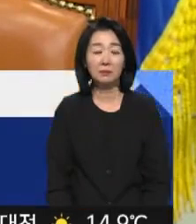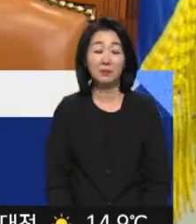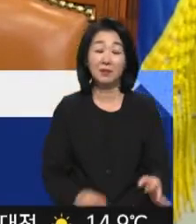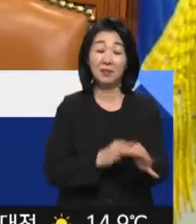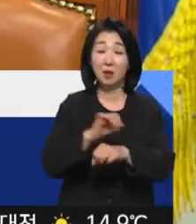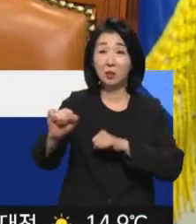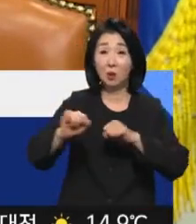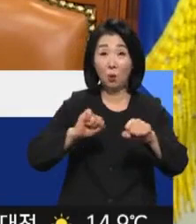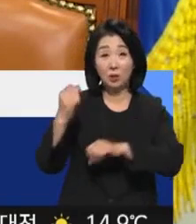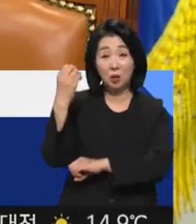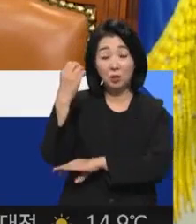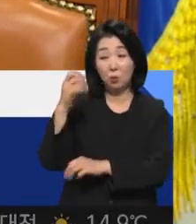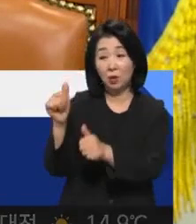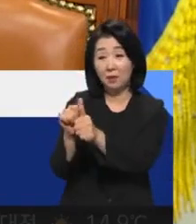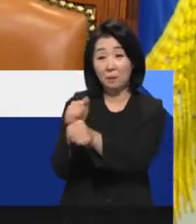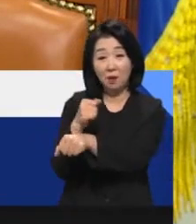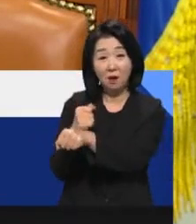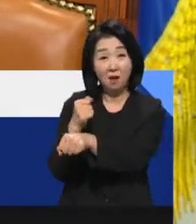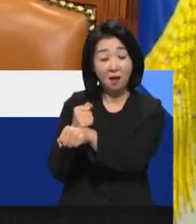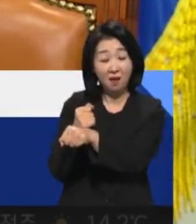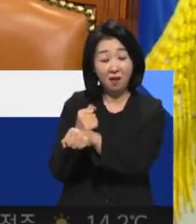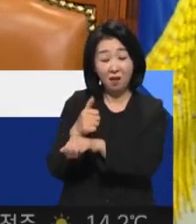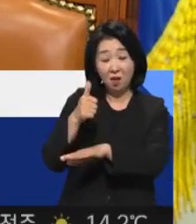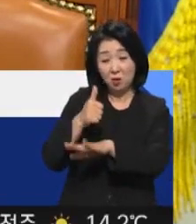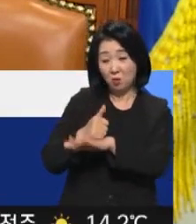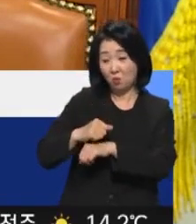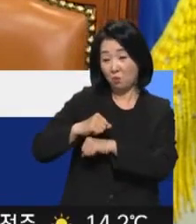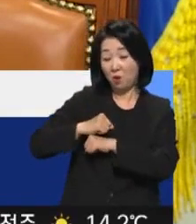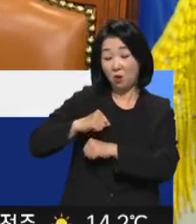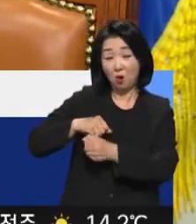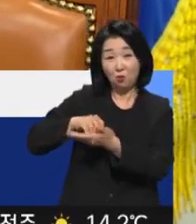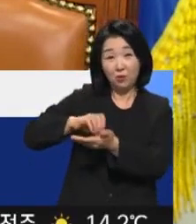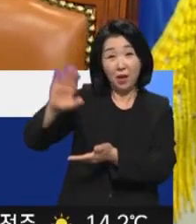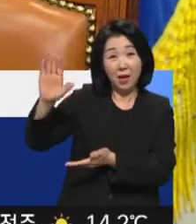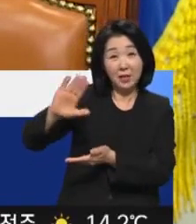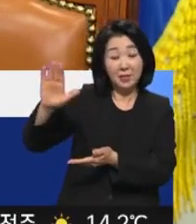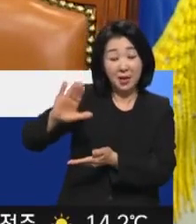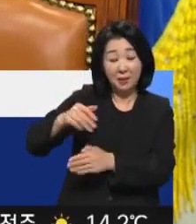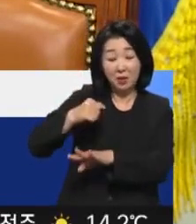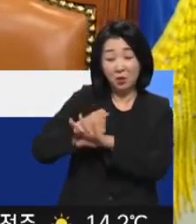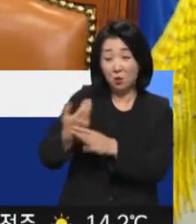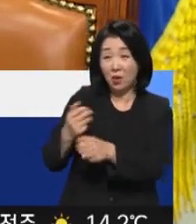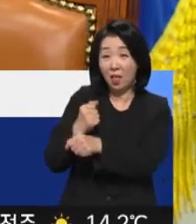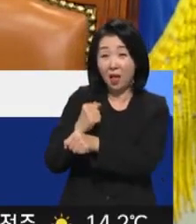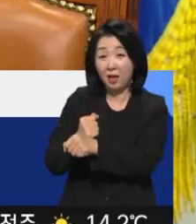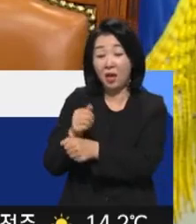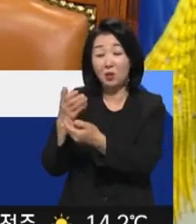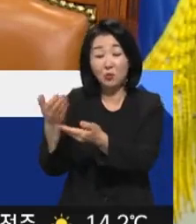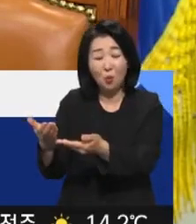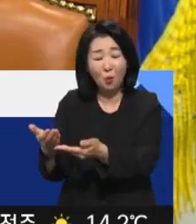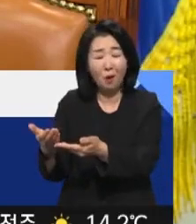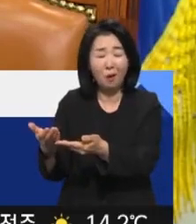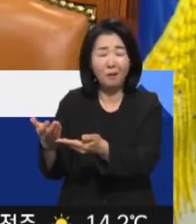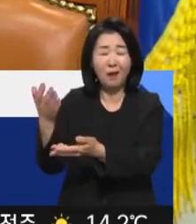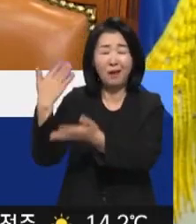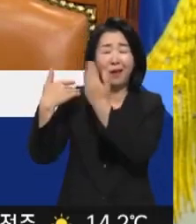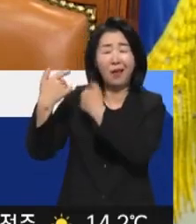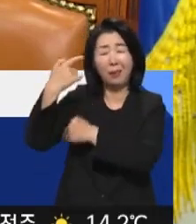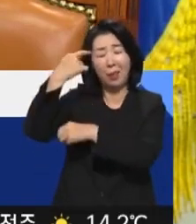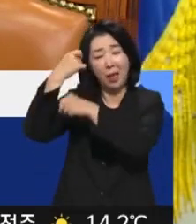경제활동은 기본적으로 남성들이 하니 병역 면제를 통해 일하게 해주겠다는 전근대적 발상이 그 시작점이 아닌가